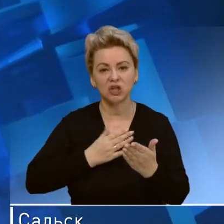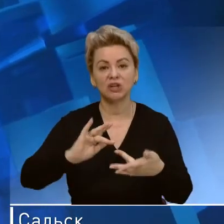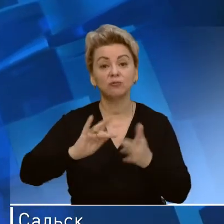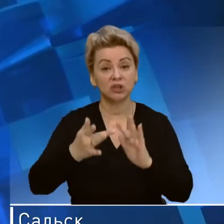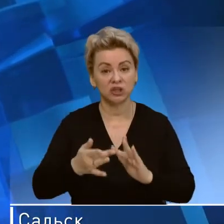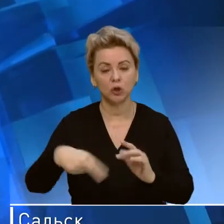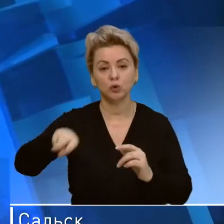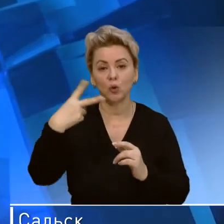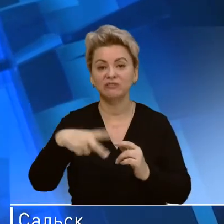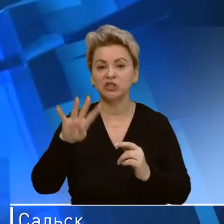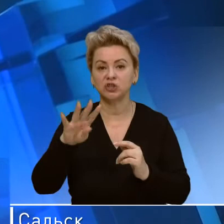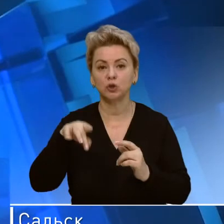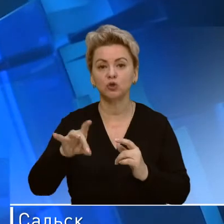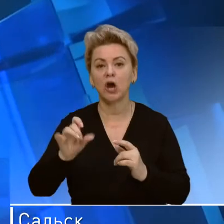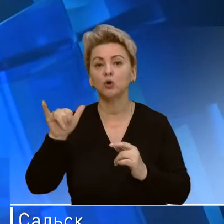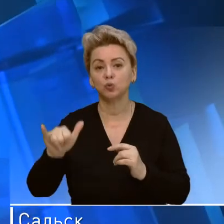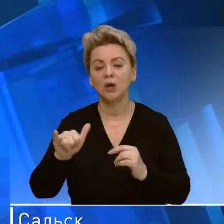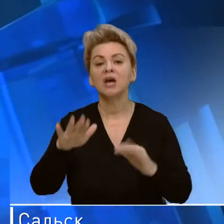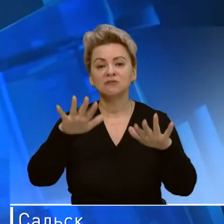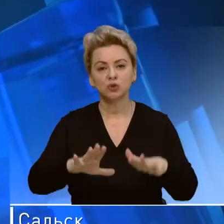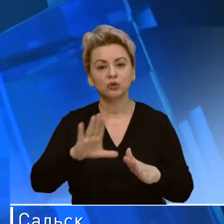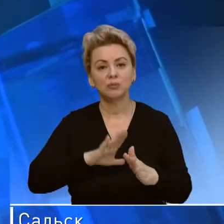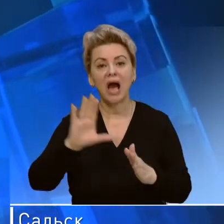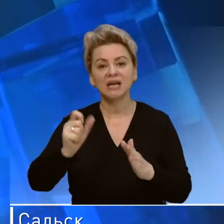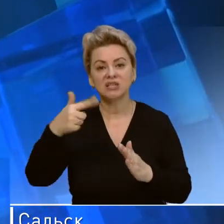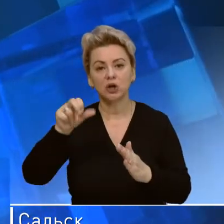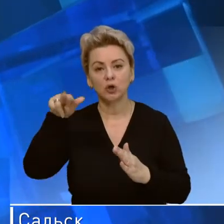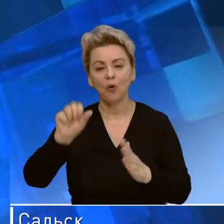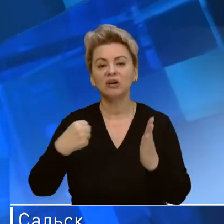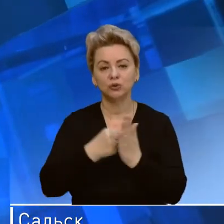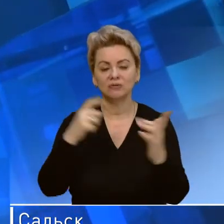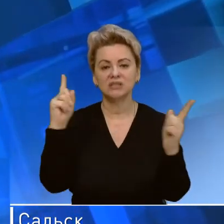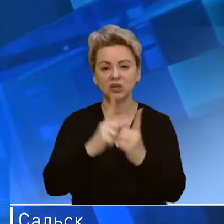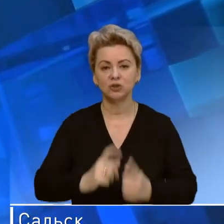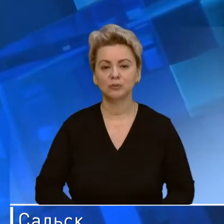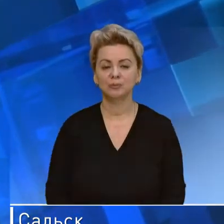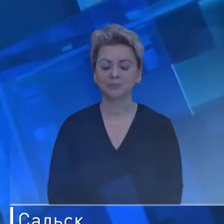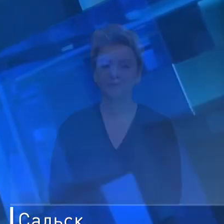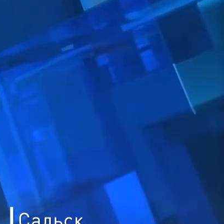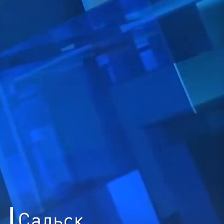социальных сетях и на сайте don24.ru. В студии была Ася Скрынникова. До встречи.